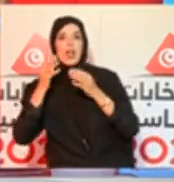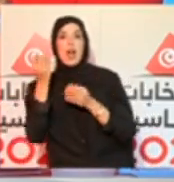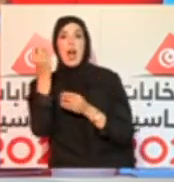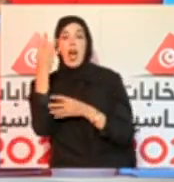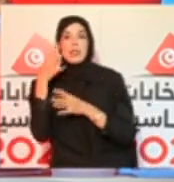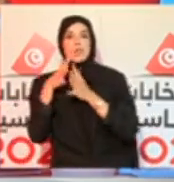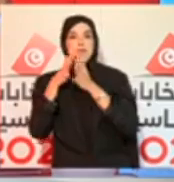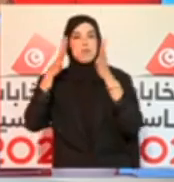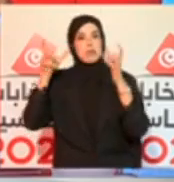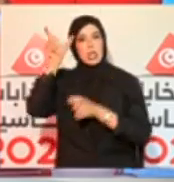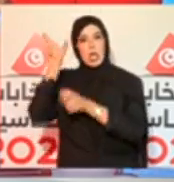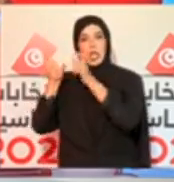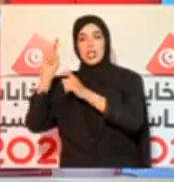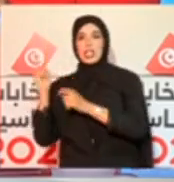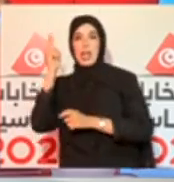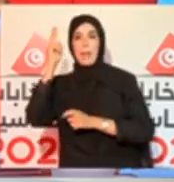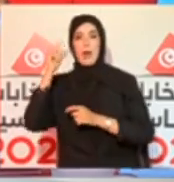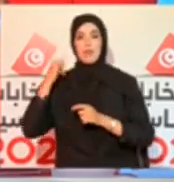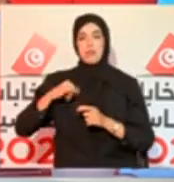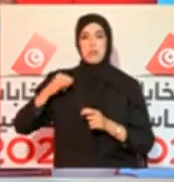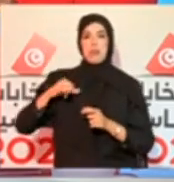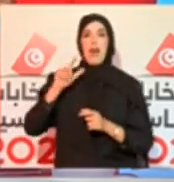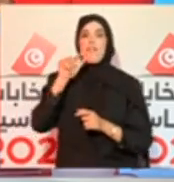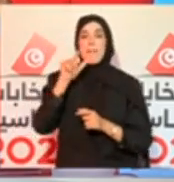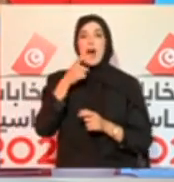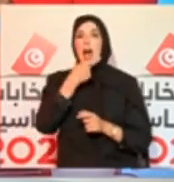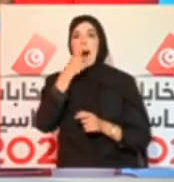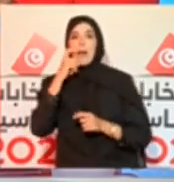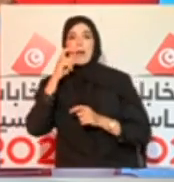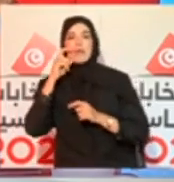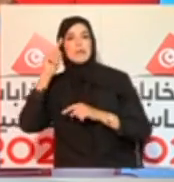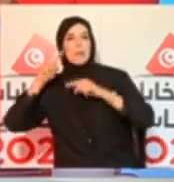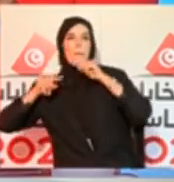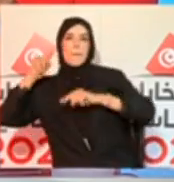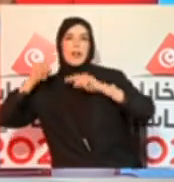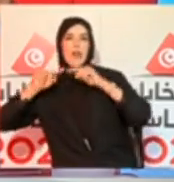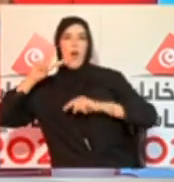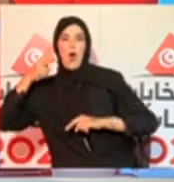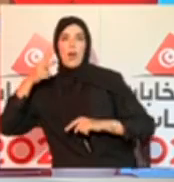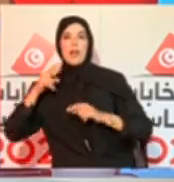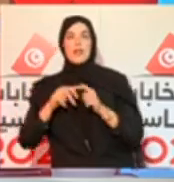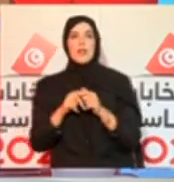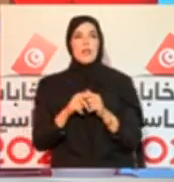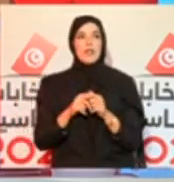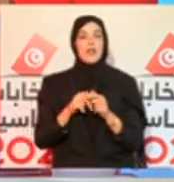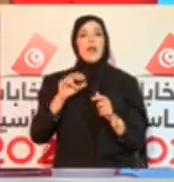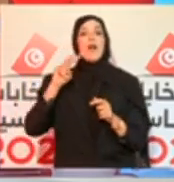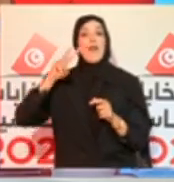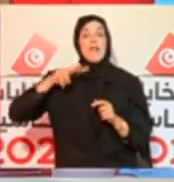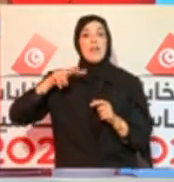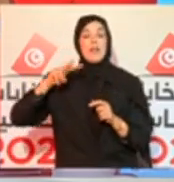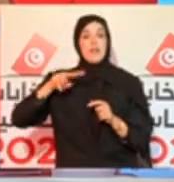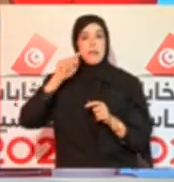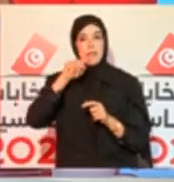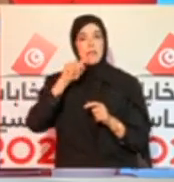من من الطلبه ومن الشباب هذا صحيح والا فم الفئات العمريه الاخرى الصحيح اللي تقول